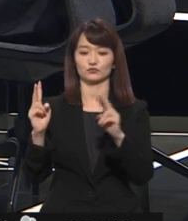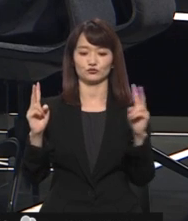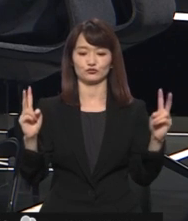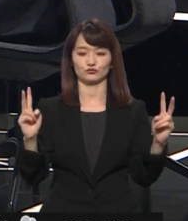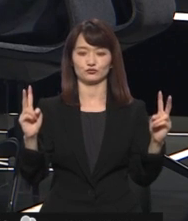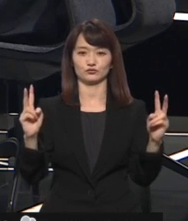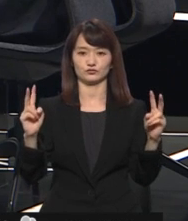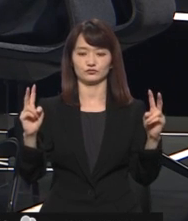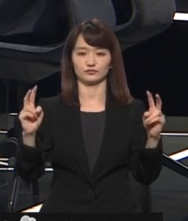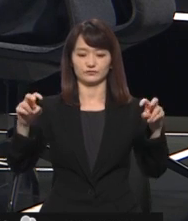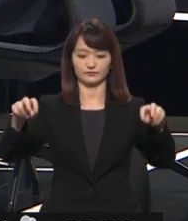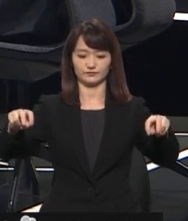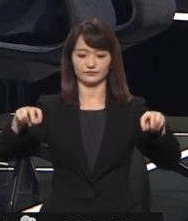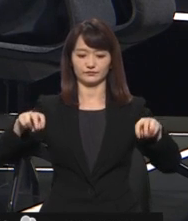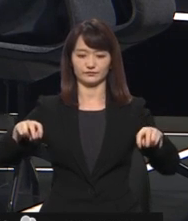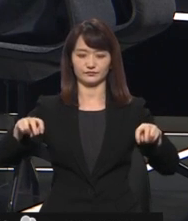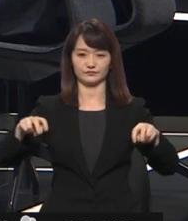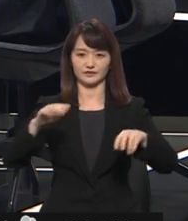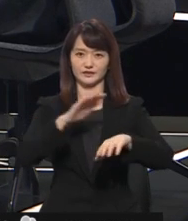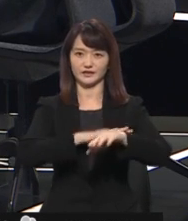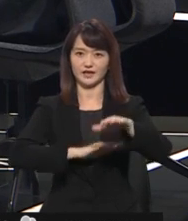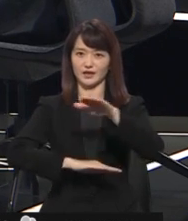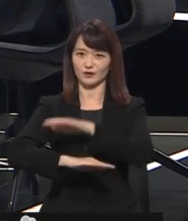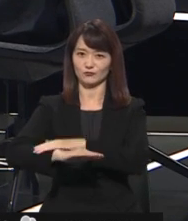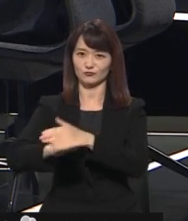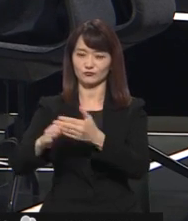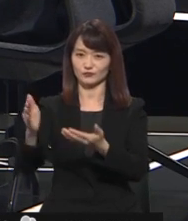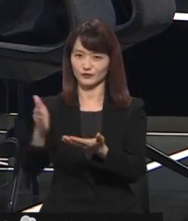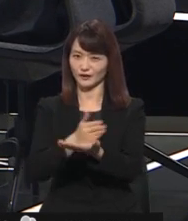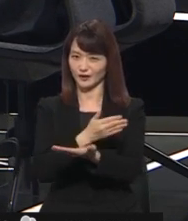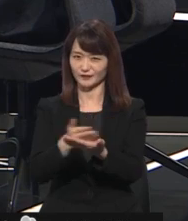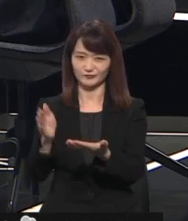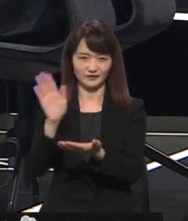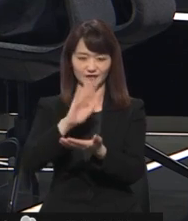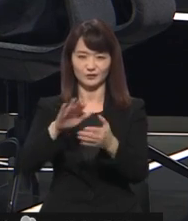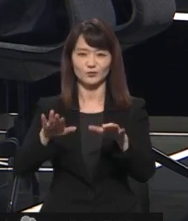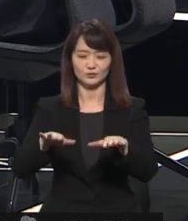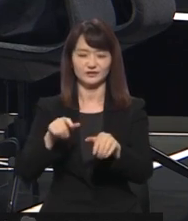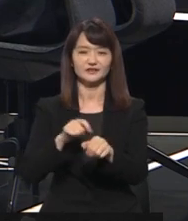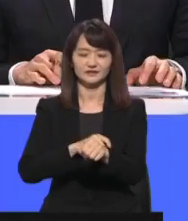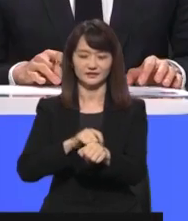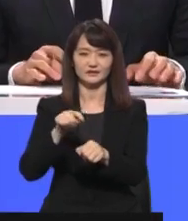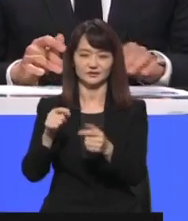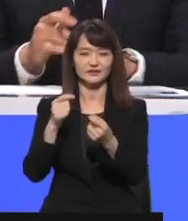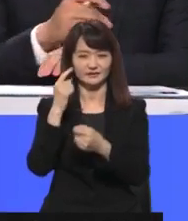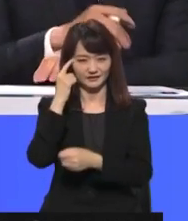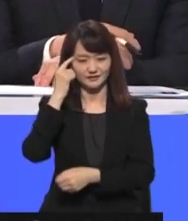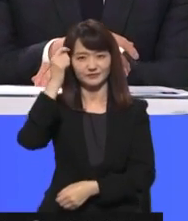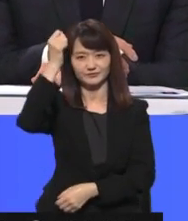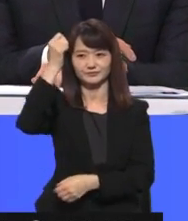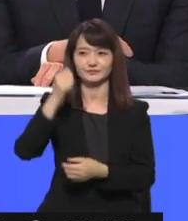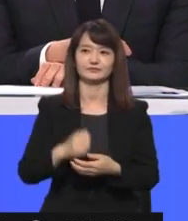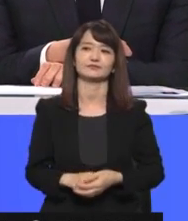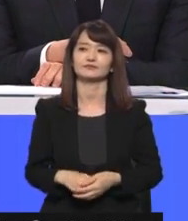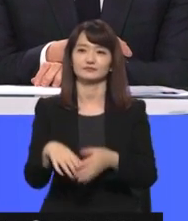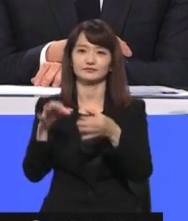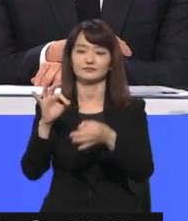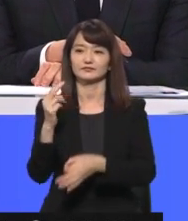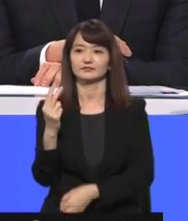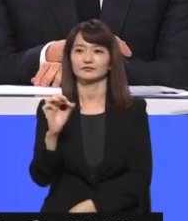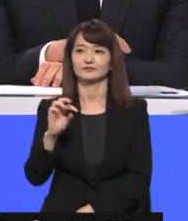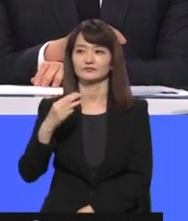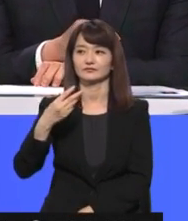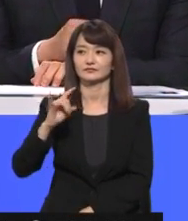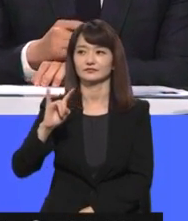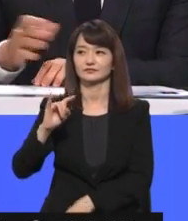어 좌 우로 만난 인 것 같이 남자 패널들이 오늘은 딱히 그런 생각이 교육은 합니다 김용태 최고의 님 뭐